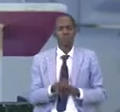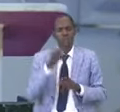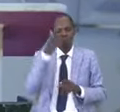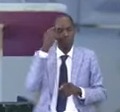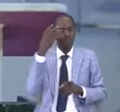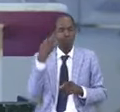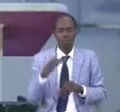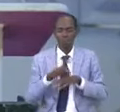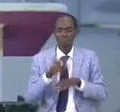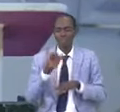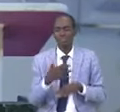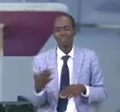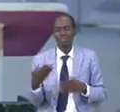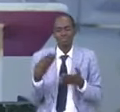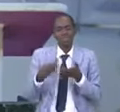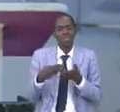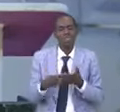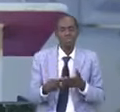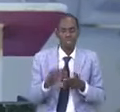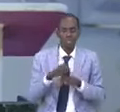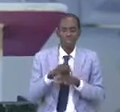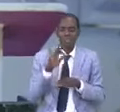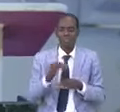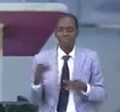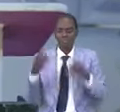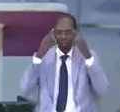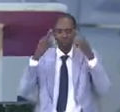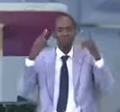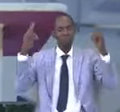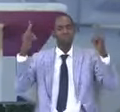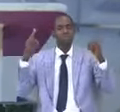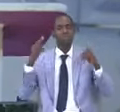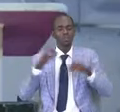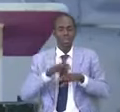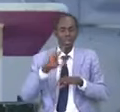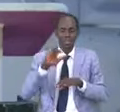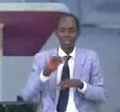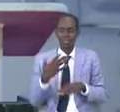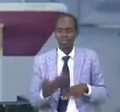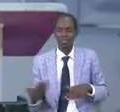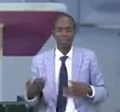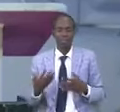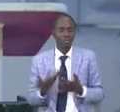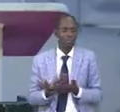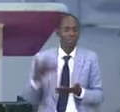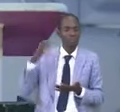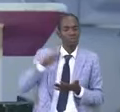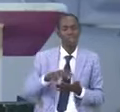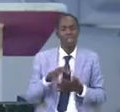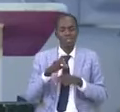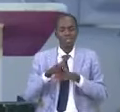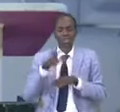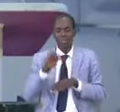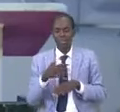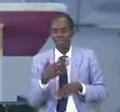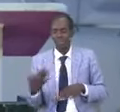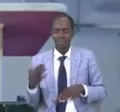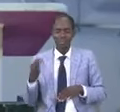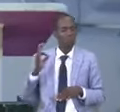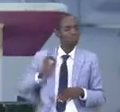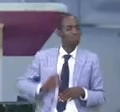la prospérité terrestre la richesse terrestre les gains terrestre le succès terrestre